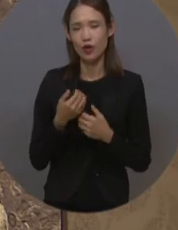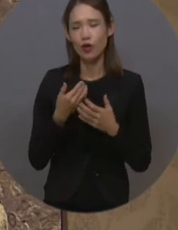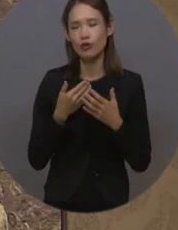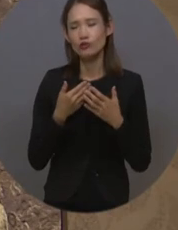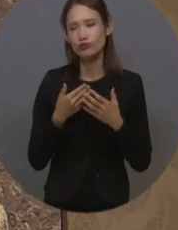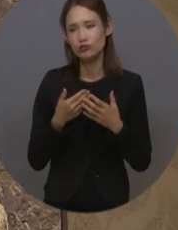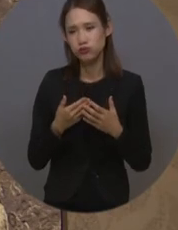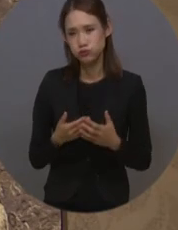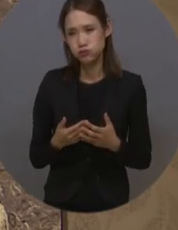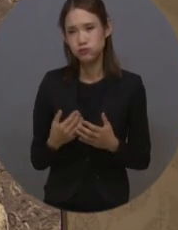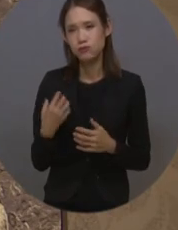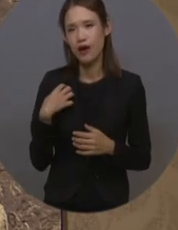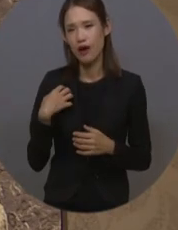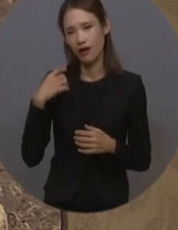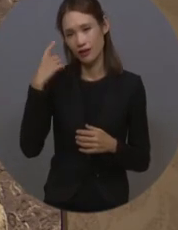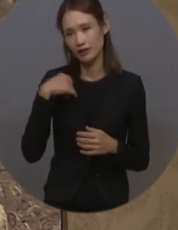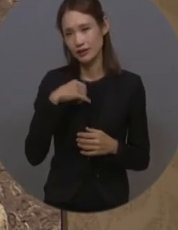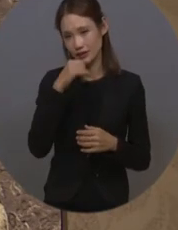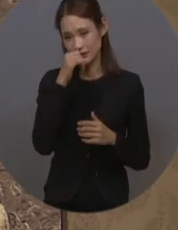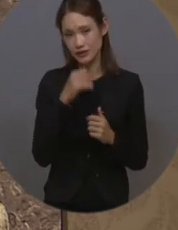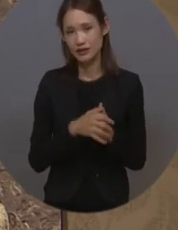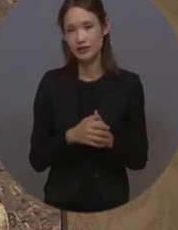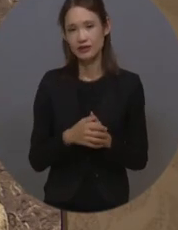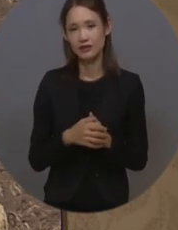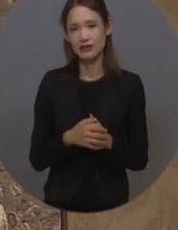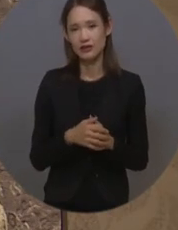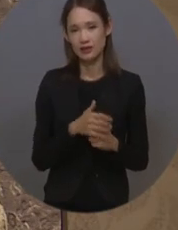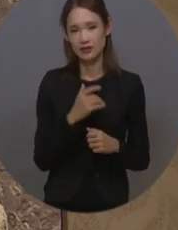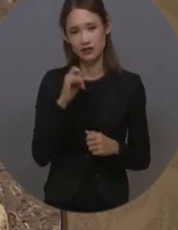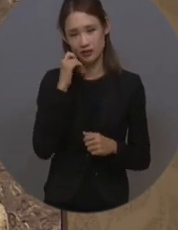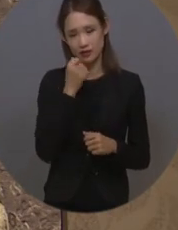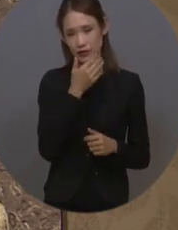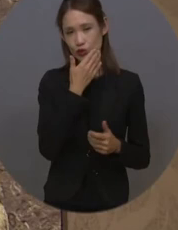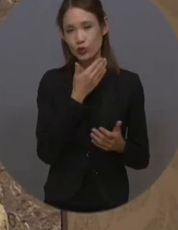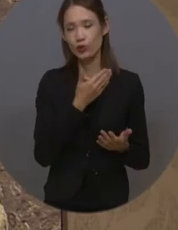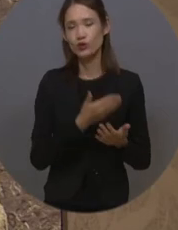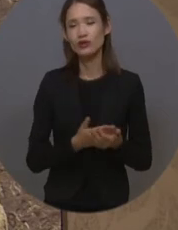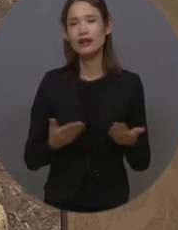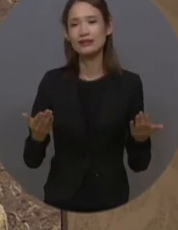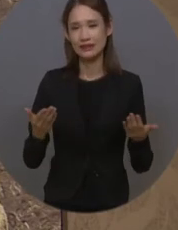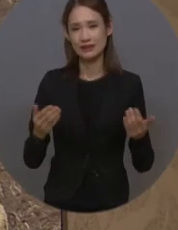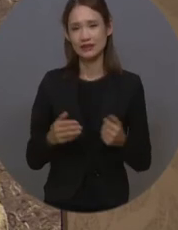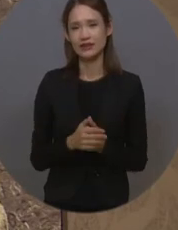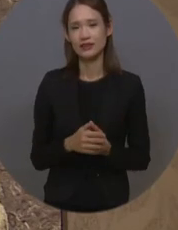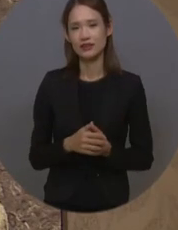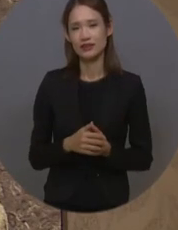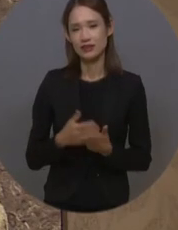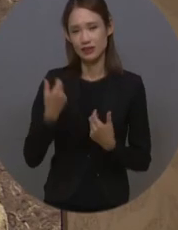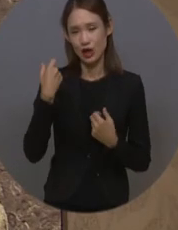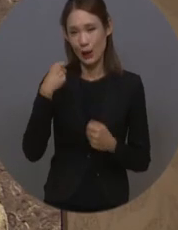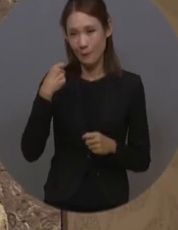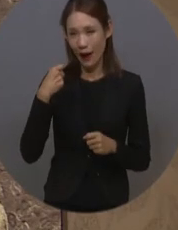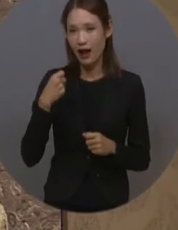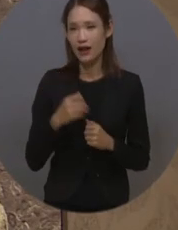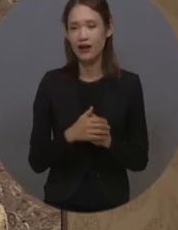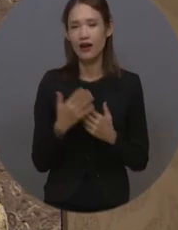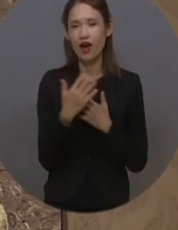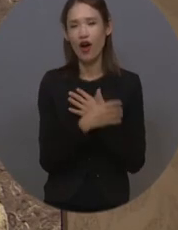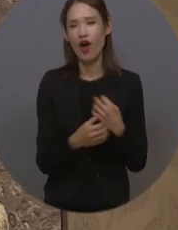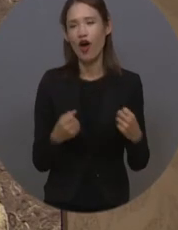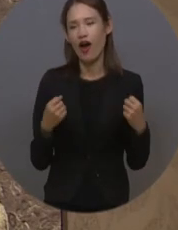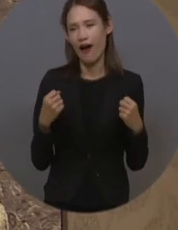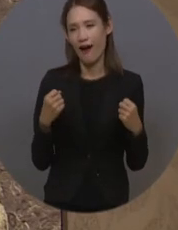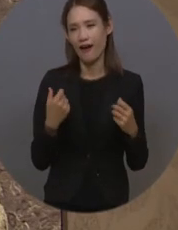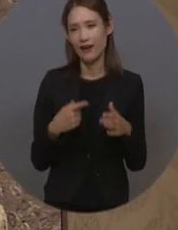자꾸 짓눌러대니까 발이 굉장히 어렵지만 그러나 발이 굉장히 소중한 일을 한답니다. 그렇다면 이 발이 건강할 수